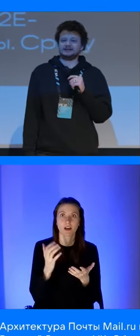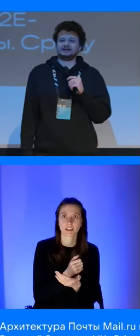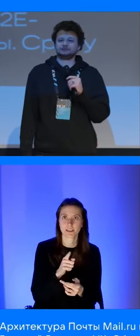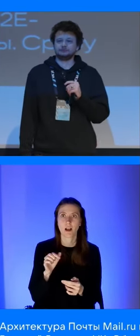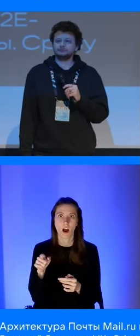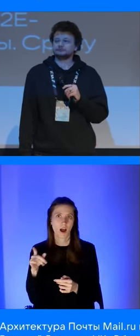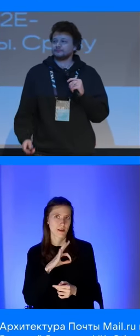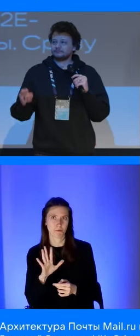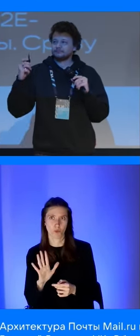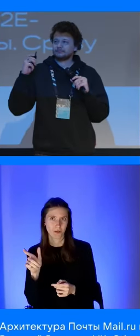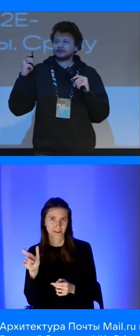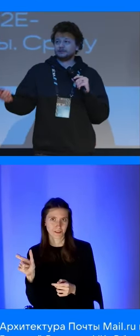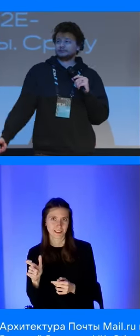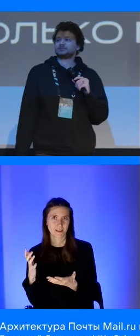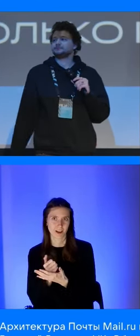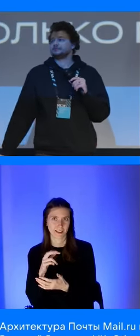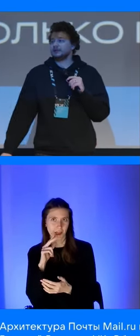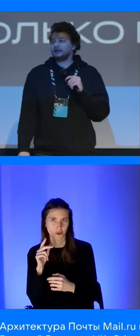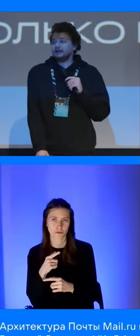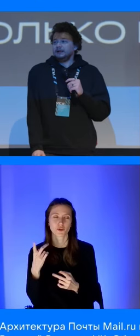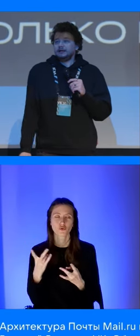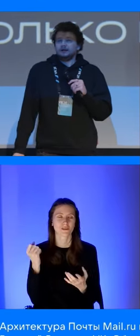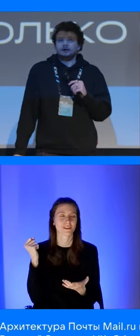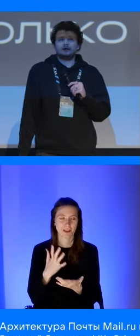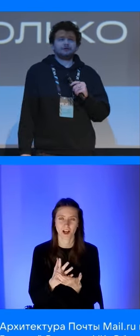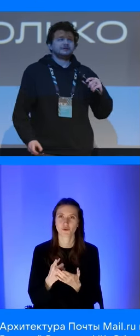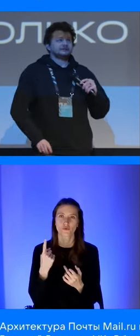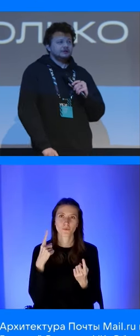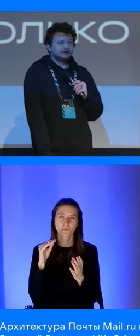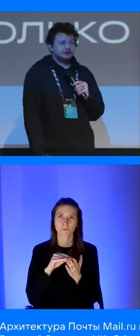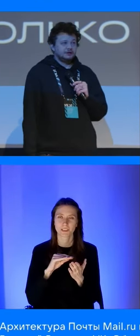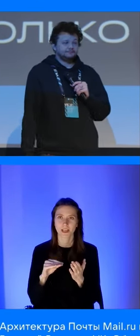автотесты сразу. Идем дальше.